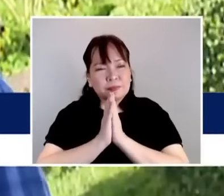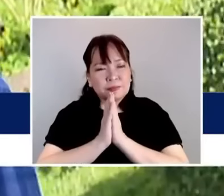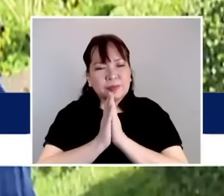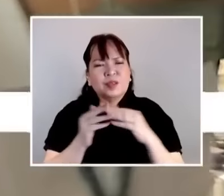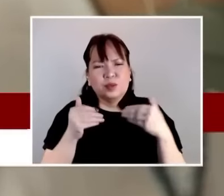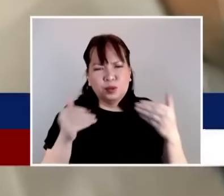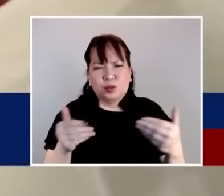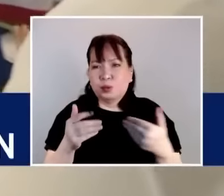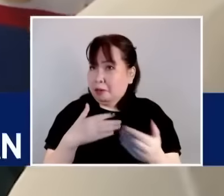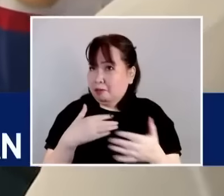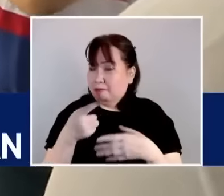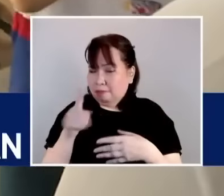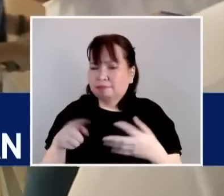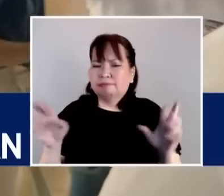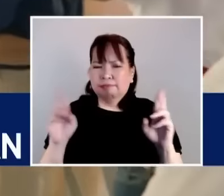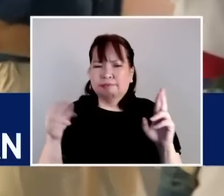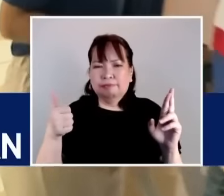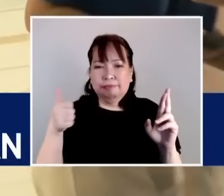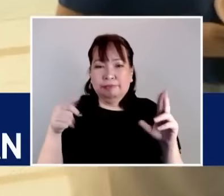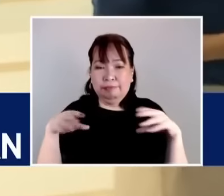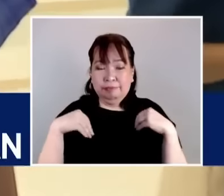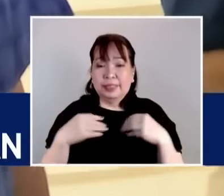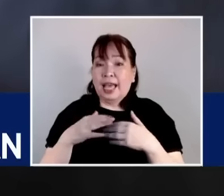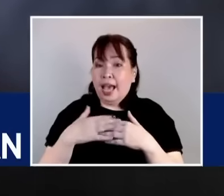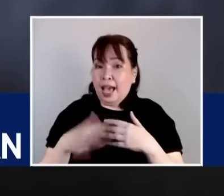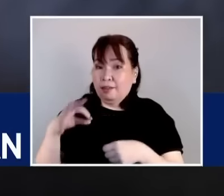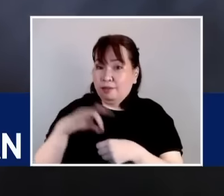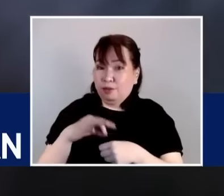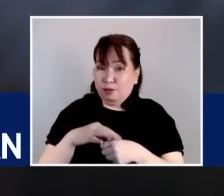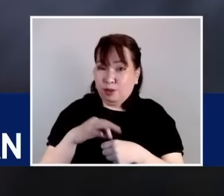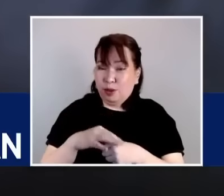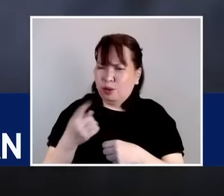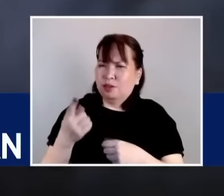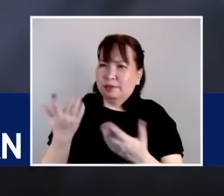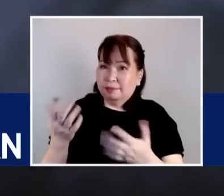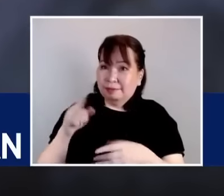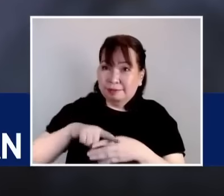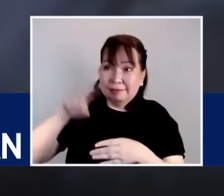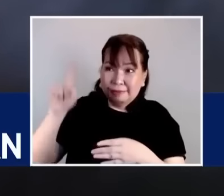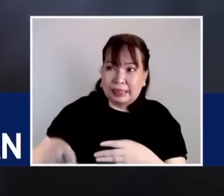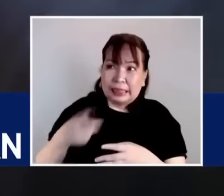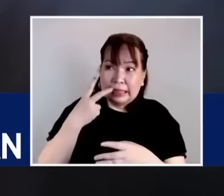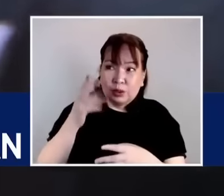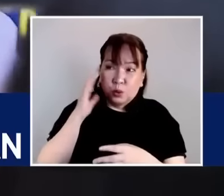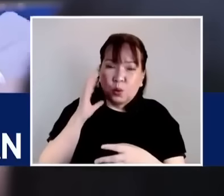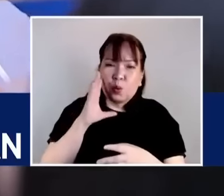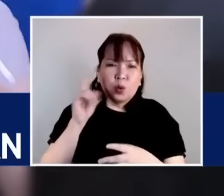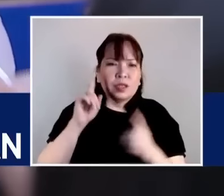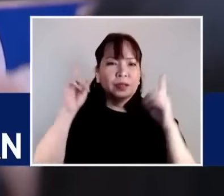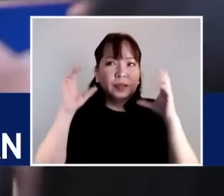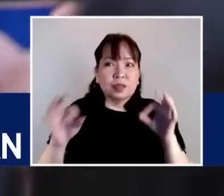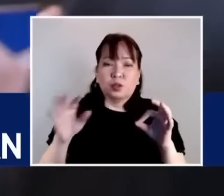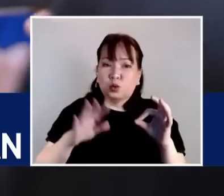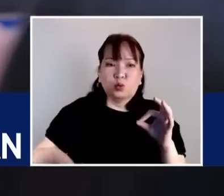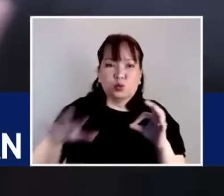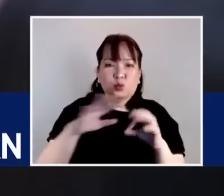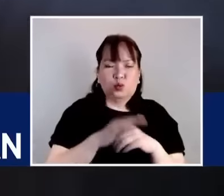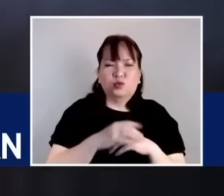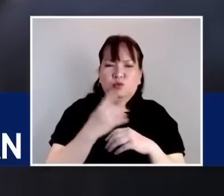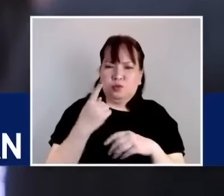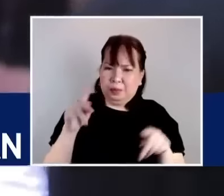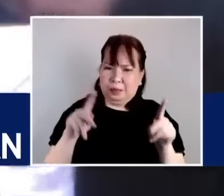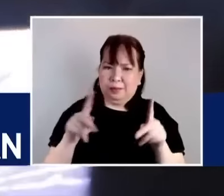ready tayo. Sa pagtatapos ng butuhan, malalaman na kung ano ang magiging desisyon para sa kanila ng taong